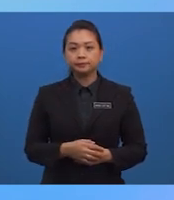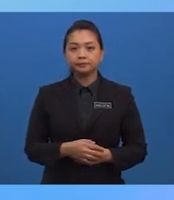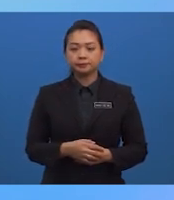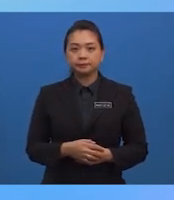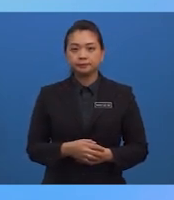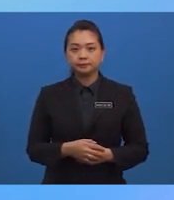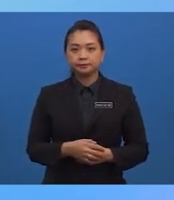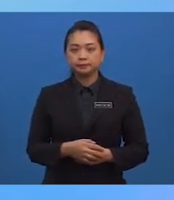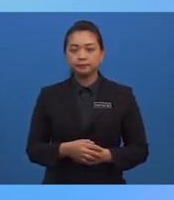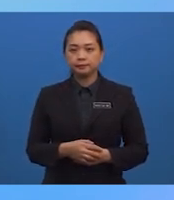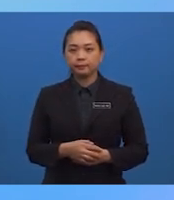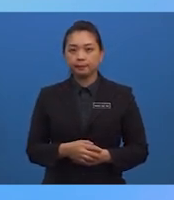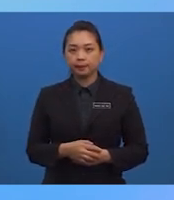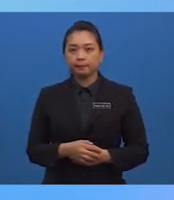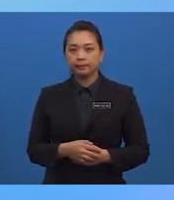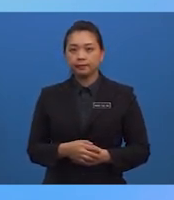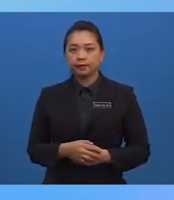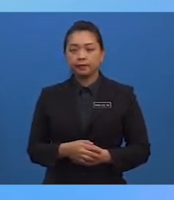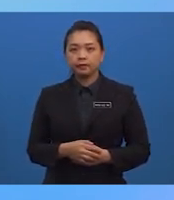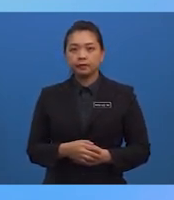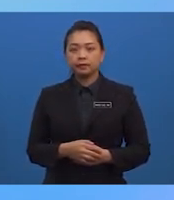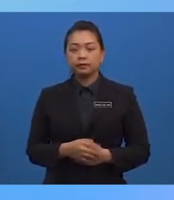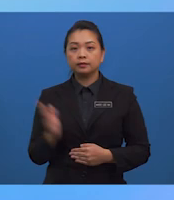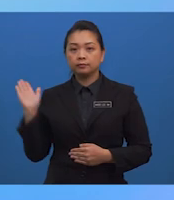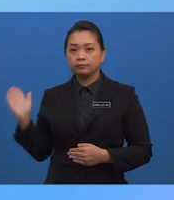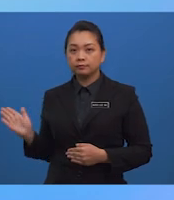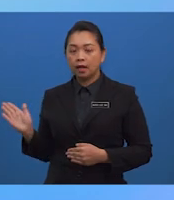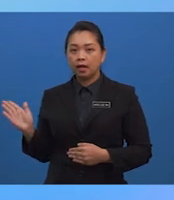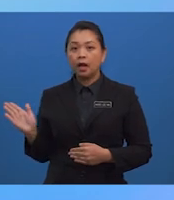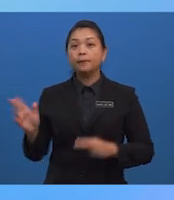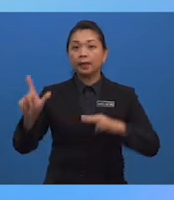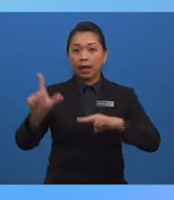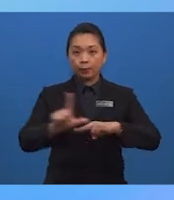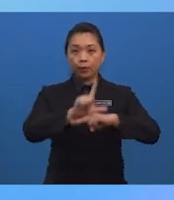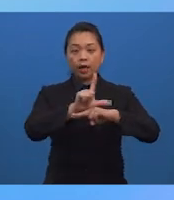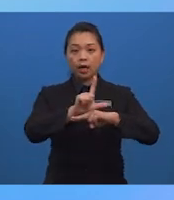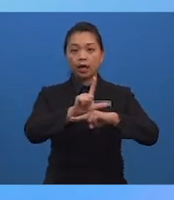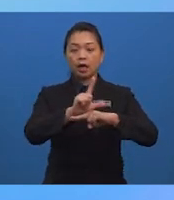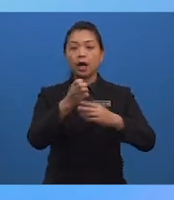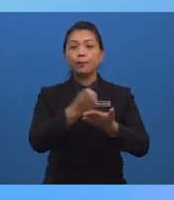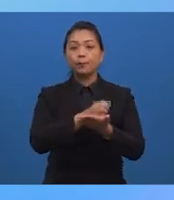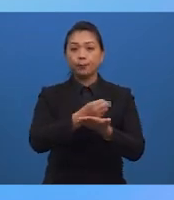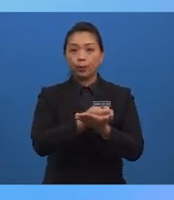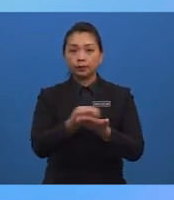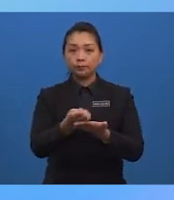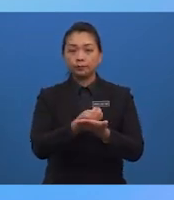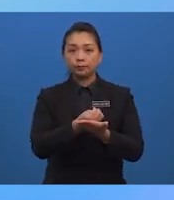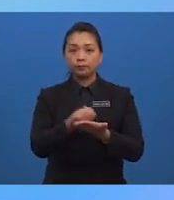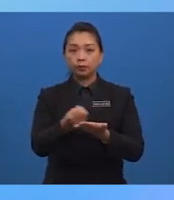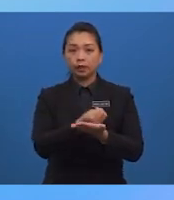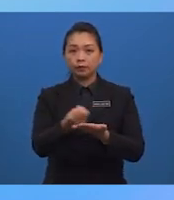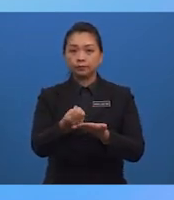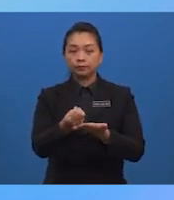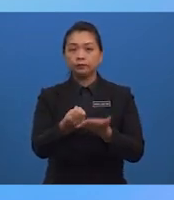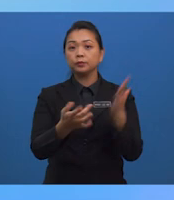iaitu yang pertama ialah aspek pelaburan modal, yang kedua ialah aspek teknologi,